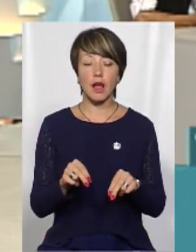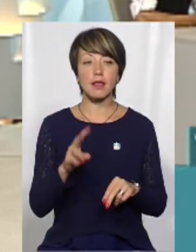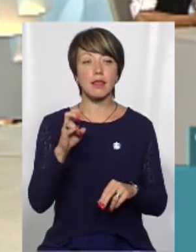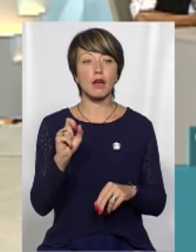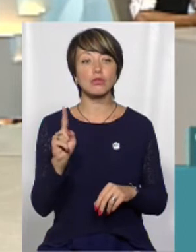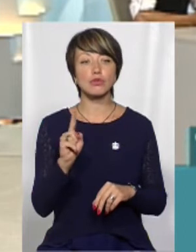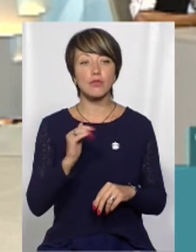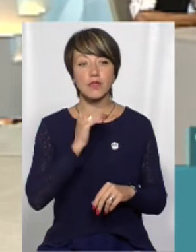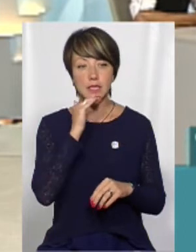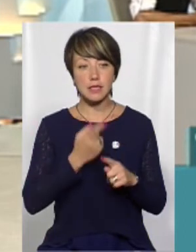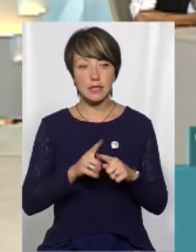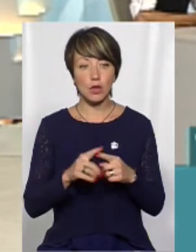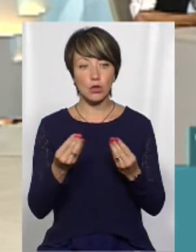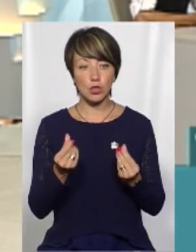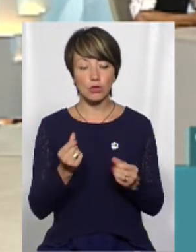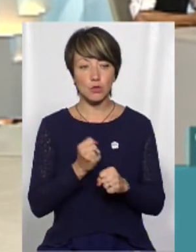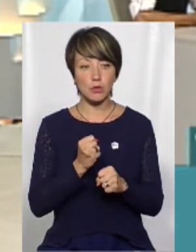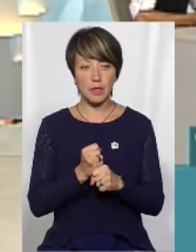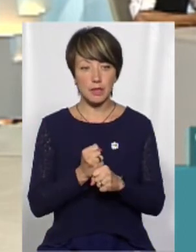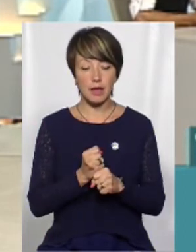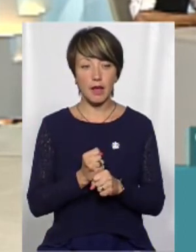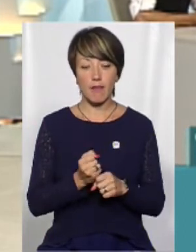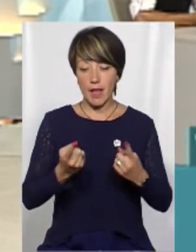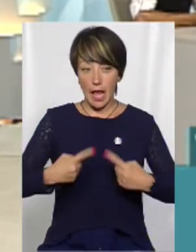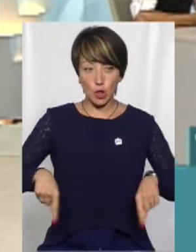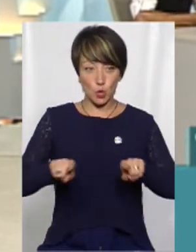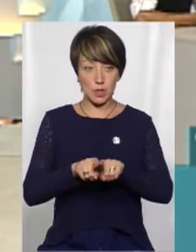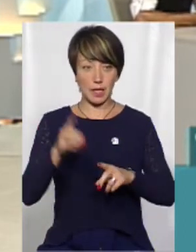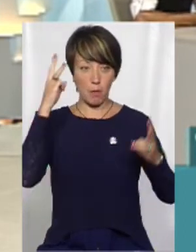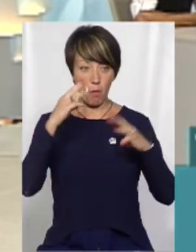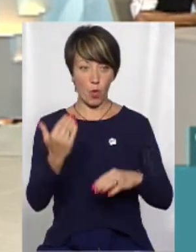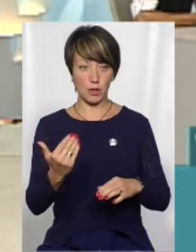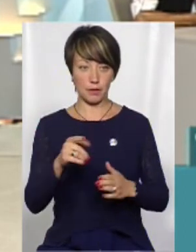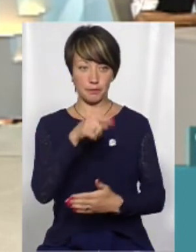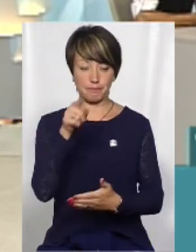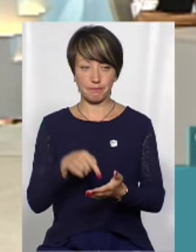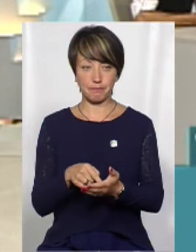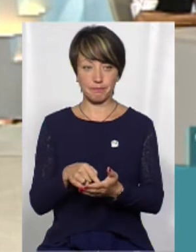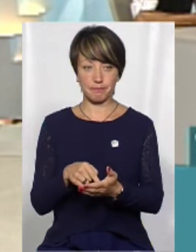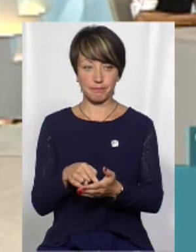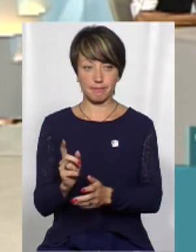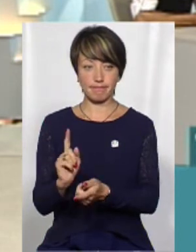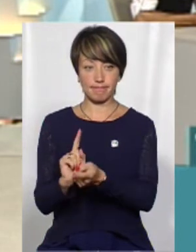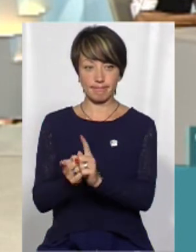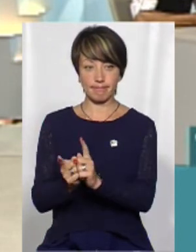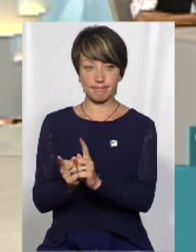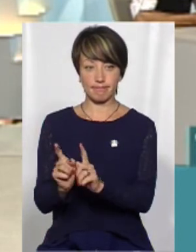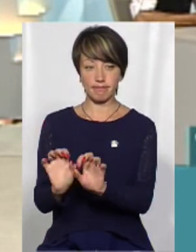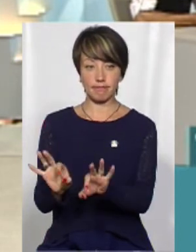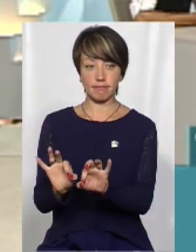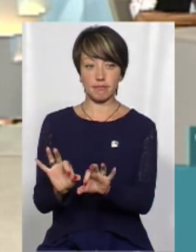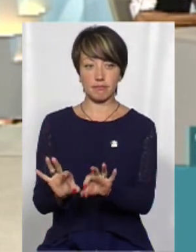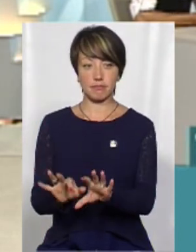що хватить цих грошей, щоб щось зробити в індустрії моди? Alors, pour la victoire de cette